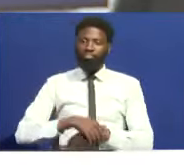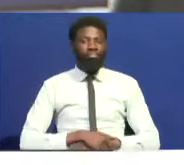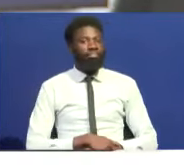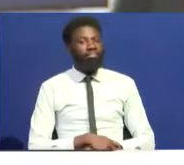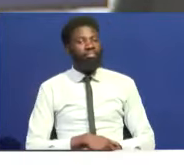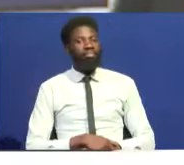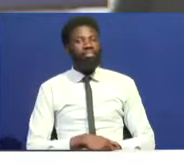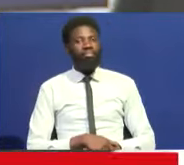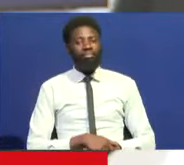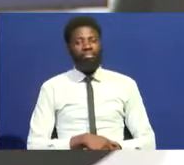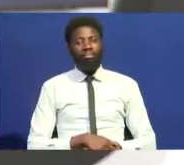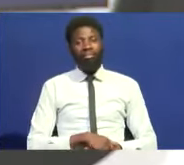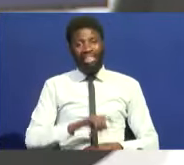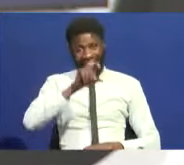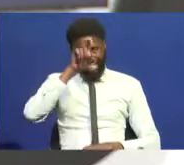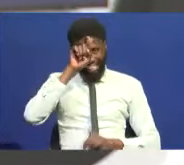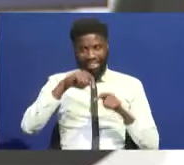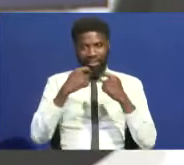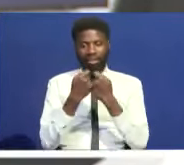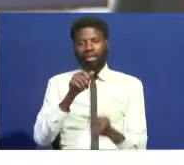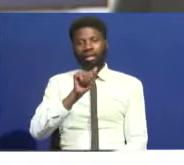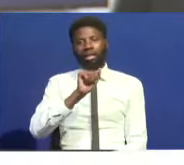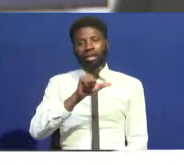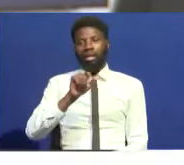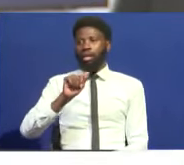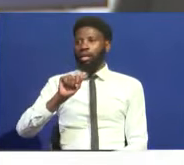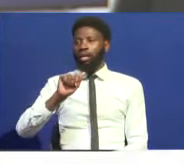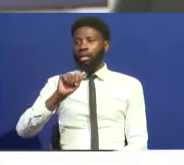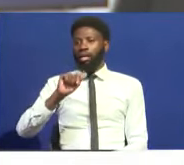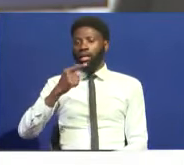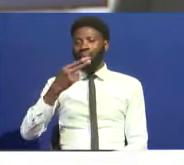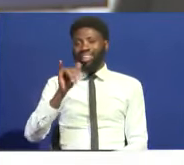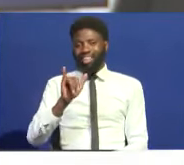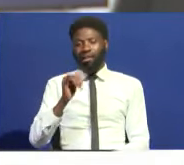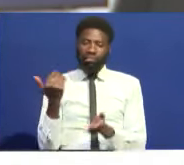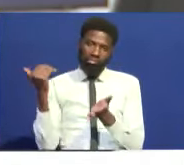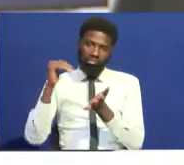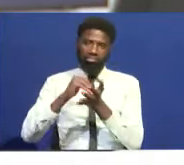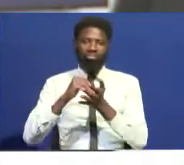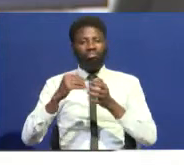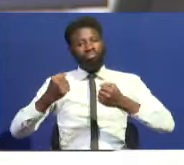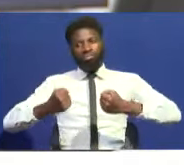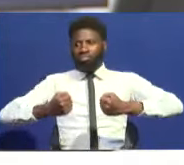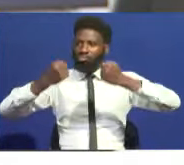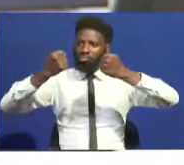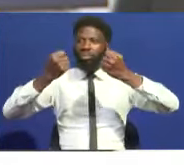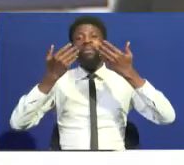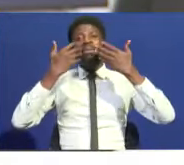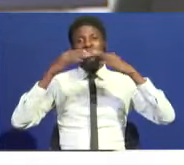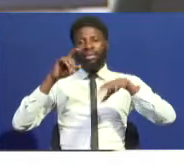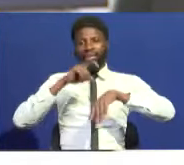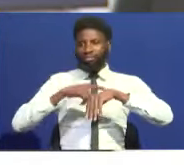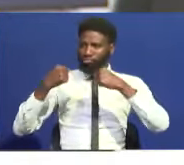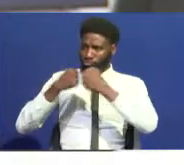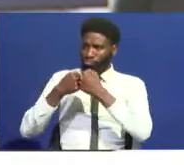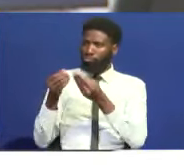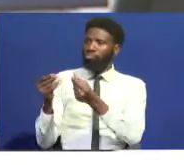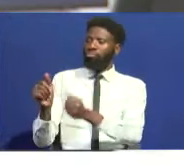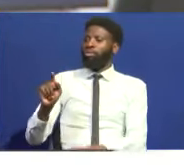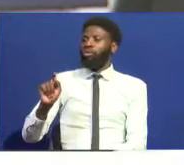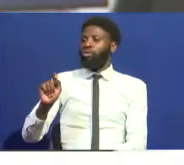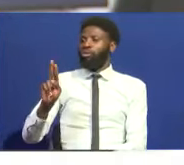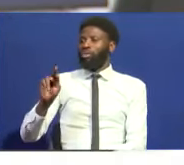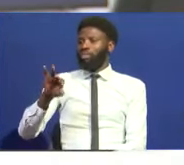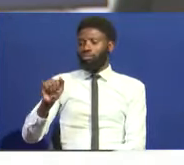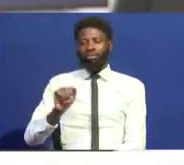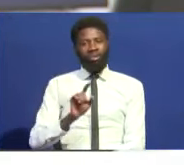Na miamba wa Misri Al Ahli kwa mara nyingine tena wametoa ubingwa wa bara Afrika baada ya kuwashinda Esperance ya Tunisia bao moja